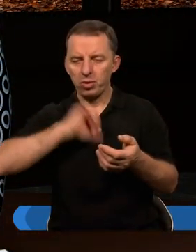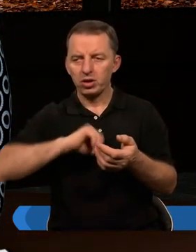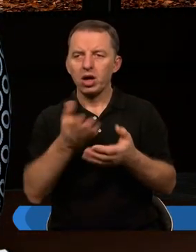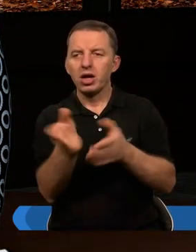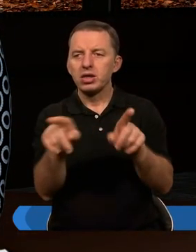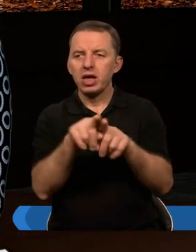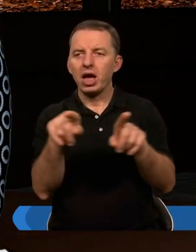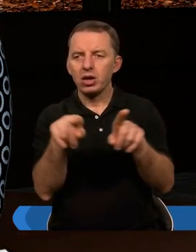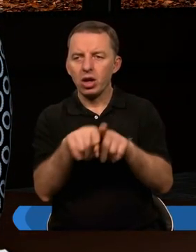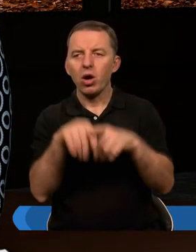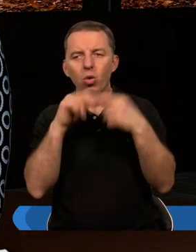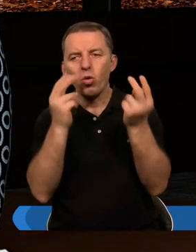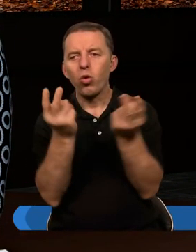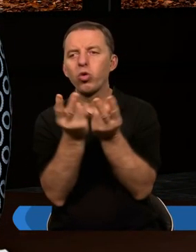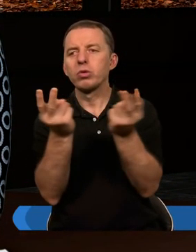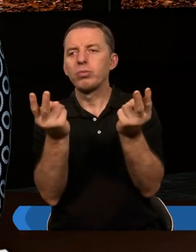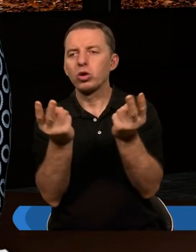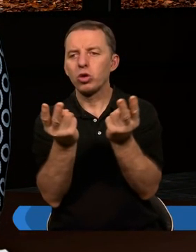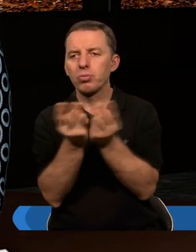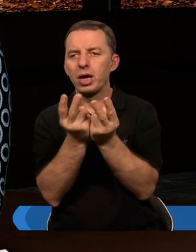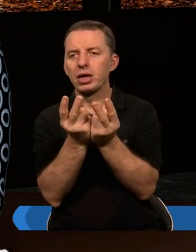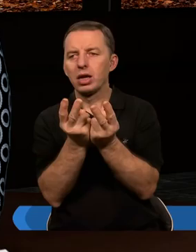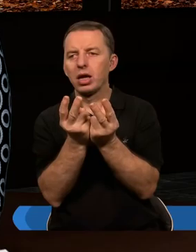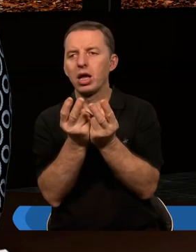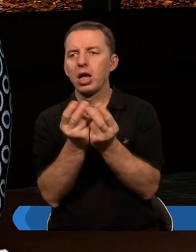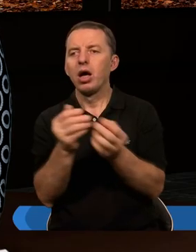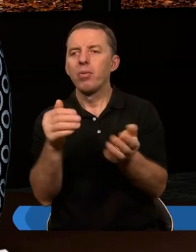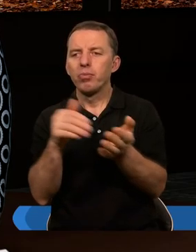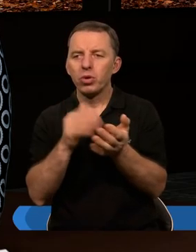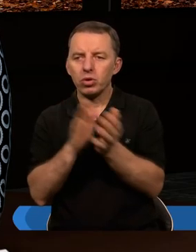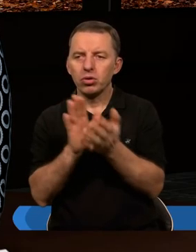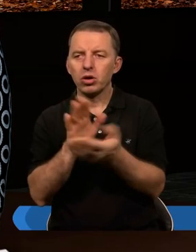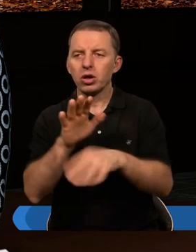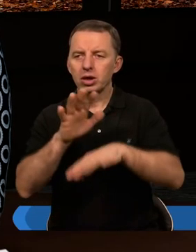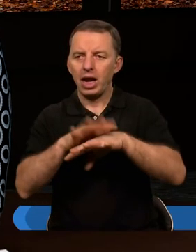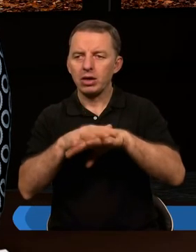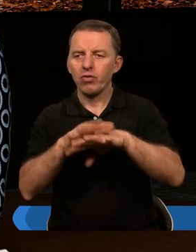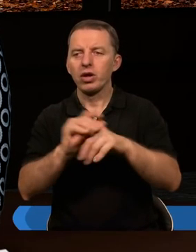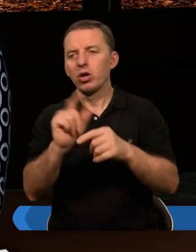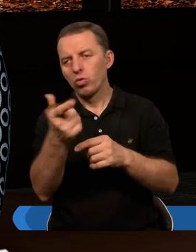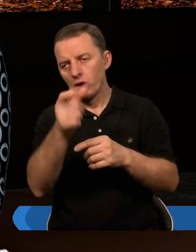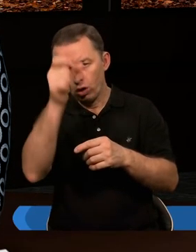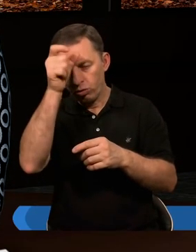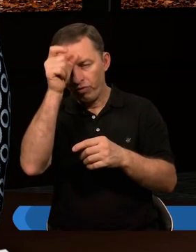jednakowego usposobienia. Czyli postrzegania drugiego człowieka